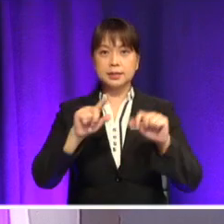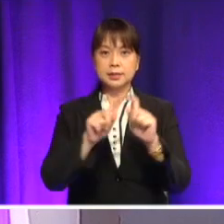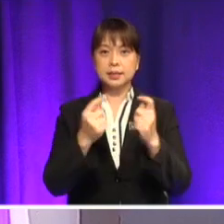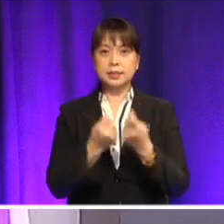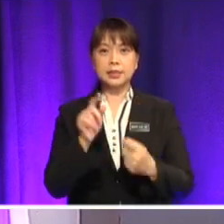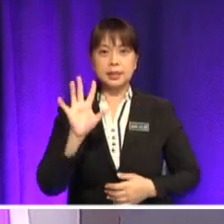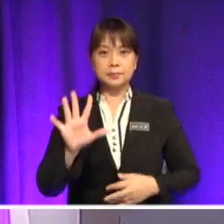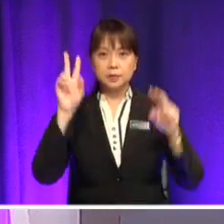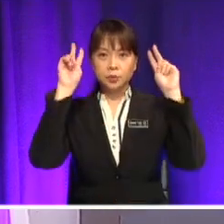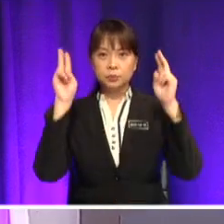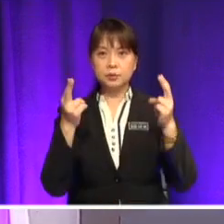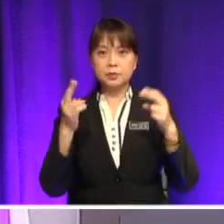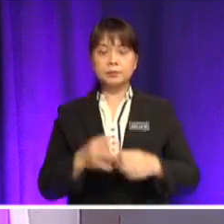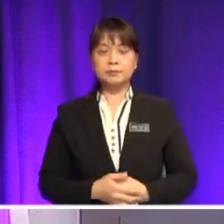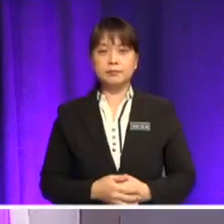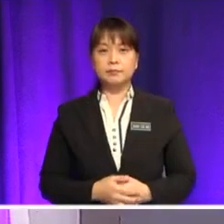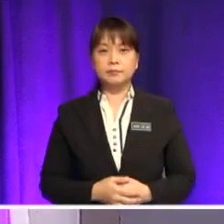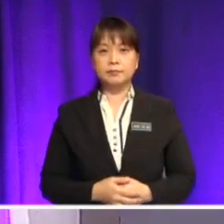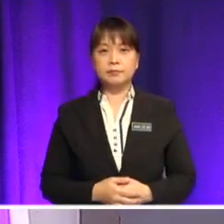begitu menarik